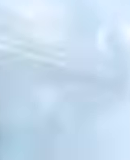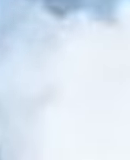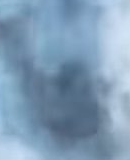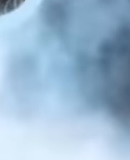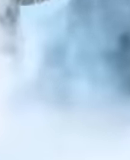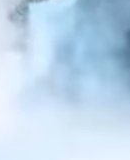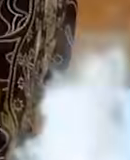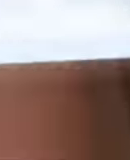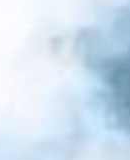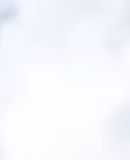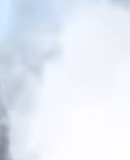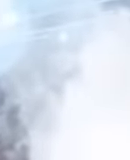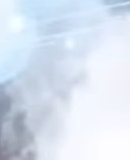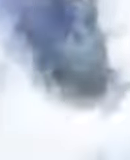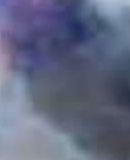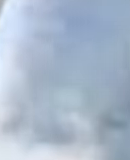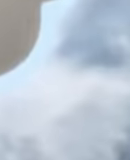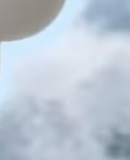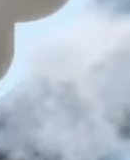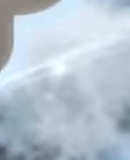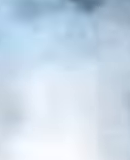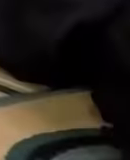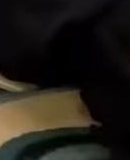Hai ingin Hai